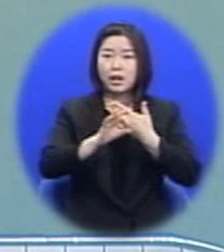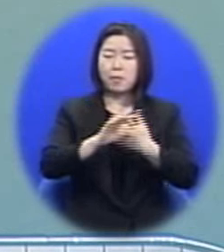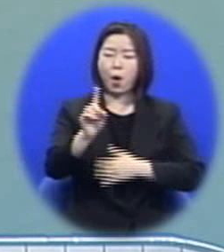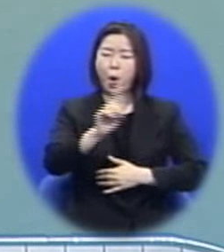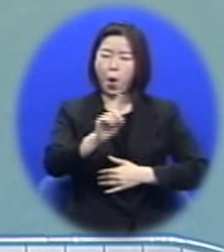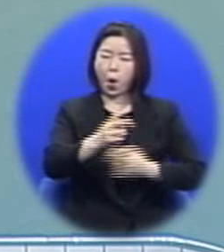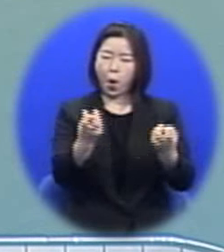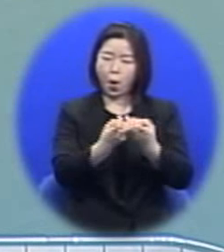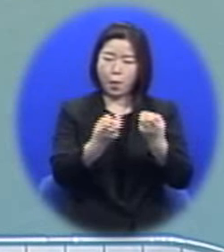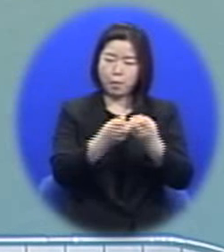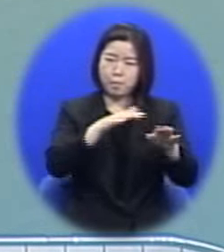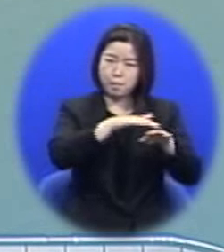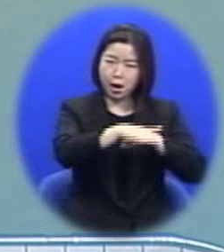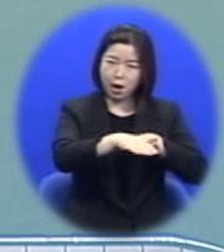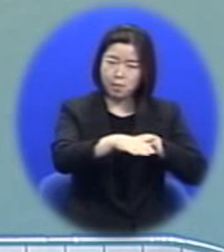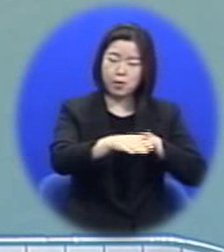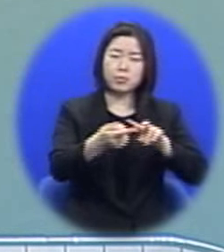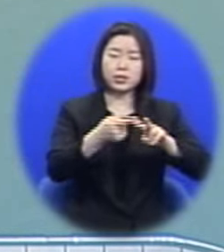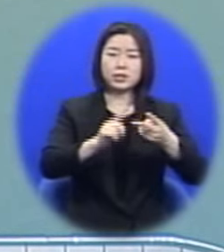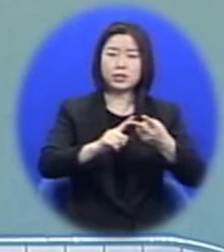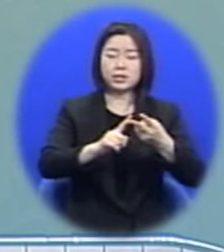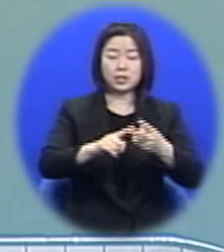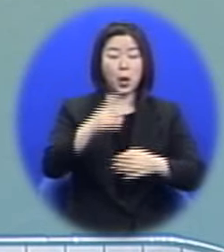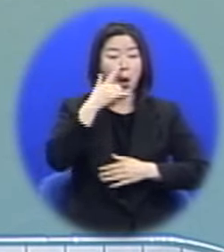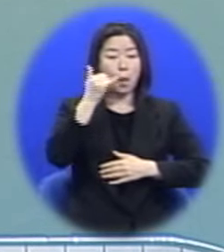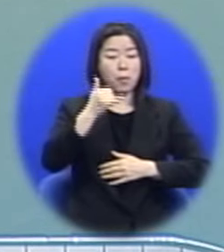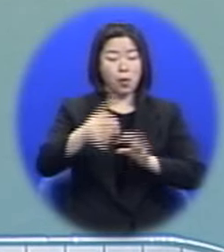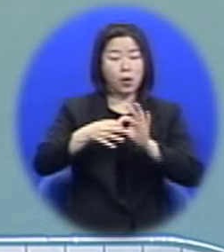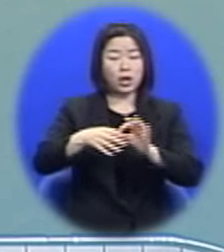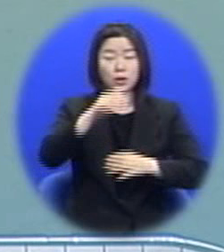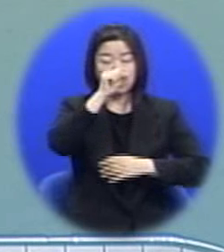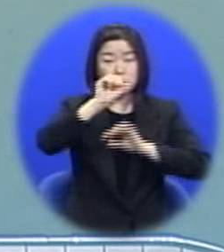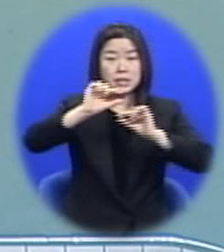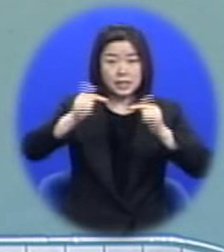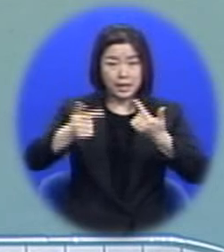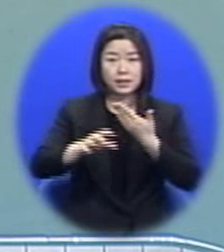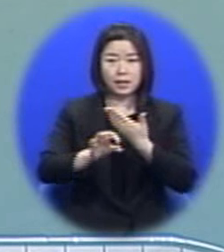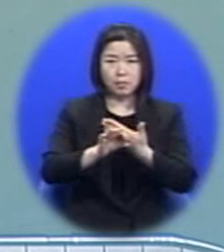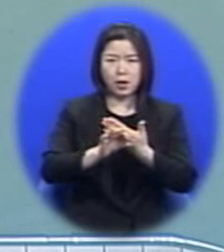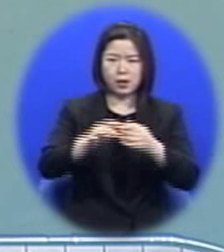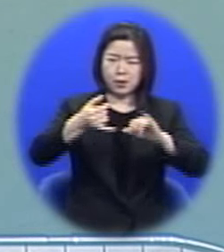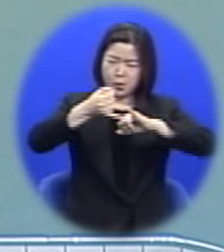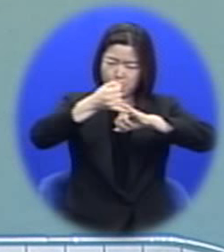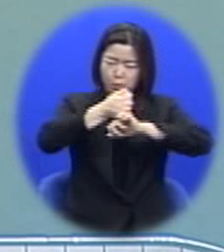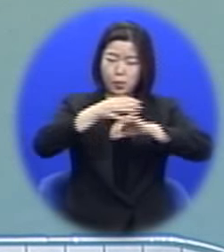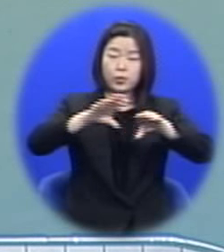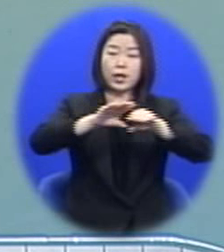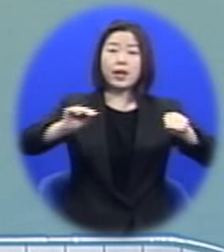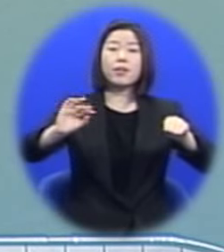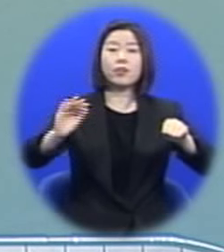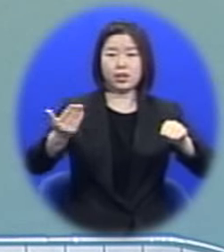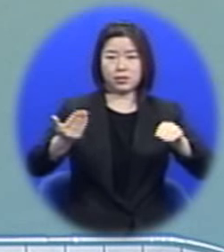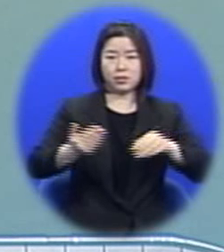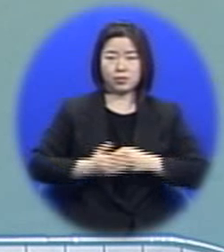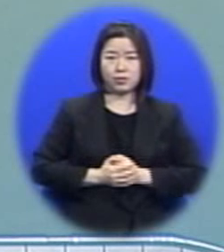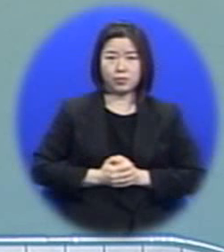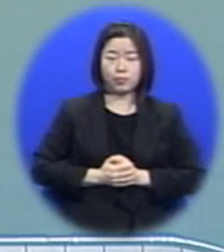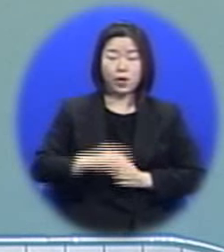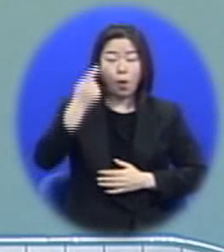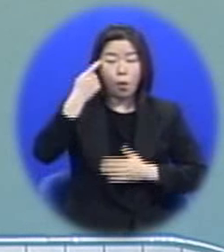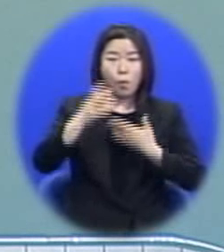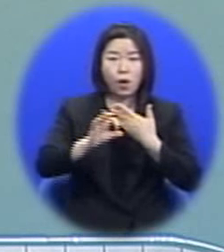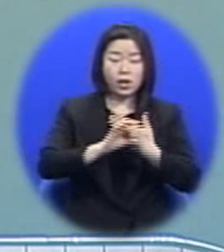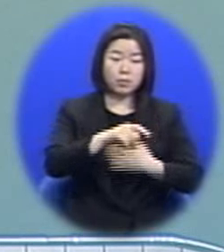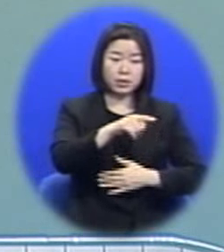형태로든지 부모님과 관계가 안 좋은 분이 계시다면 이건 반드시 해결해야 됩니다. 왜냐하면